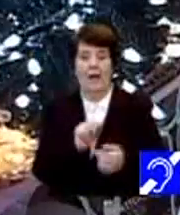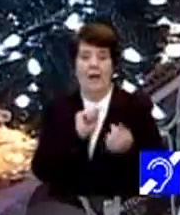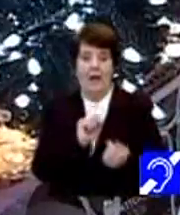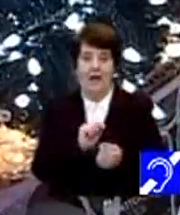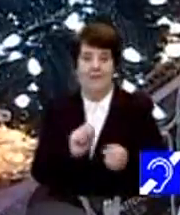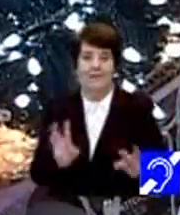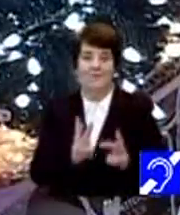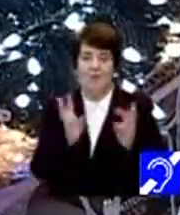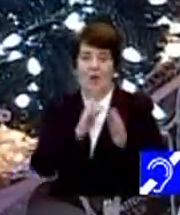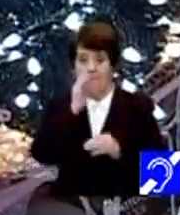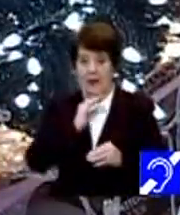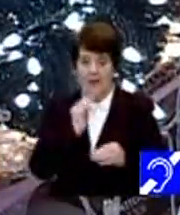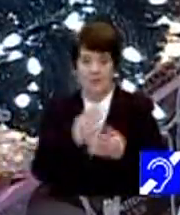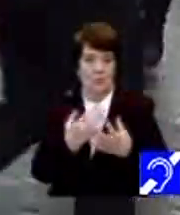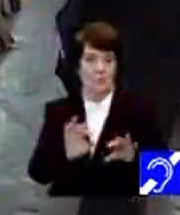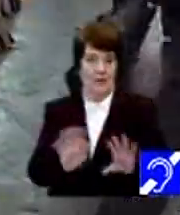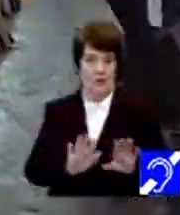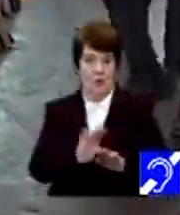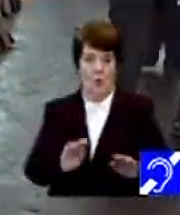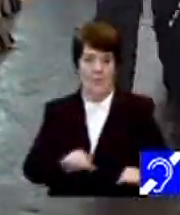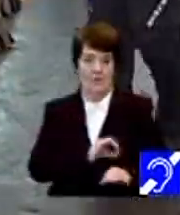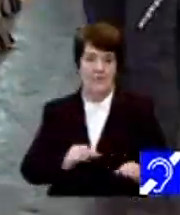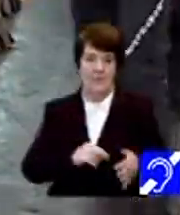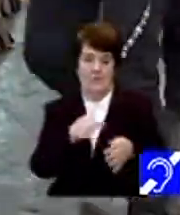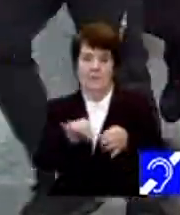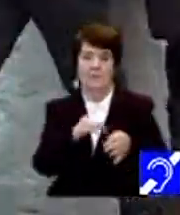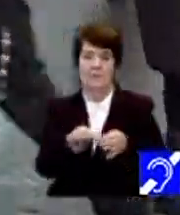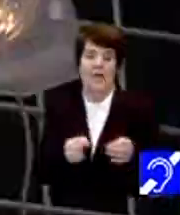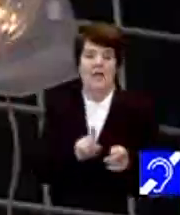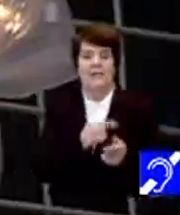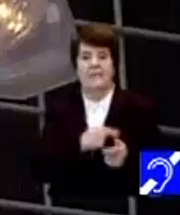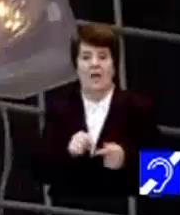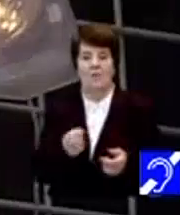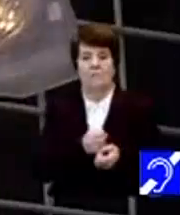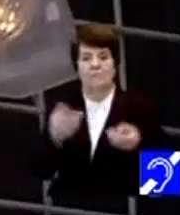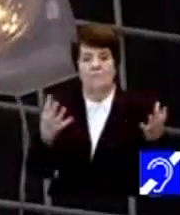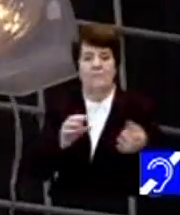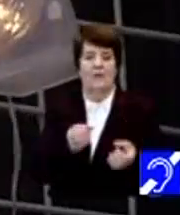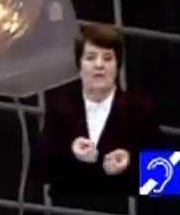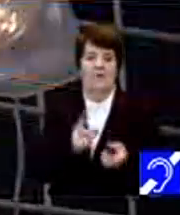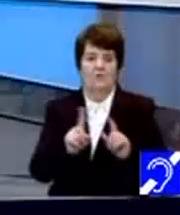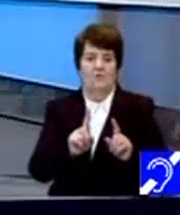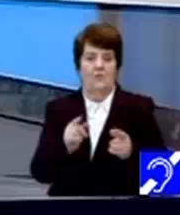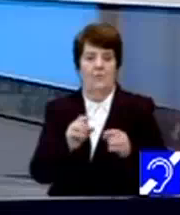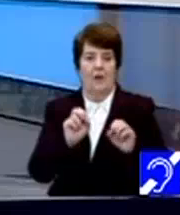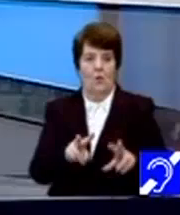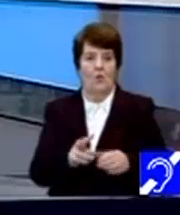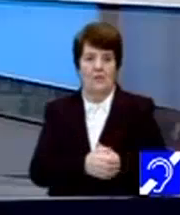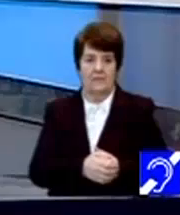normele antiincendiare. Părinții sunt chemați să nu le permită copiilor să aprindă singuri lumânări, petarde sau focuri de artificii